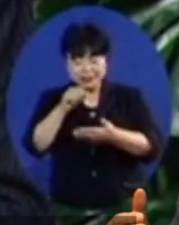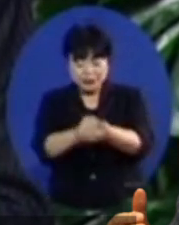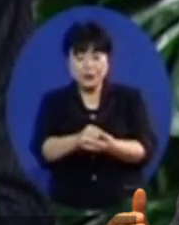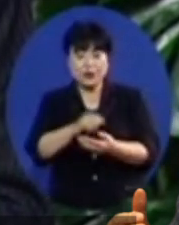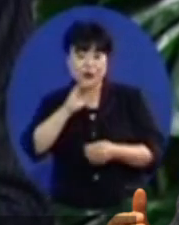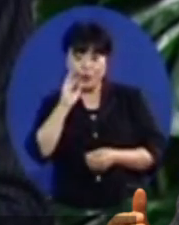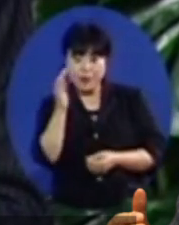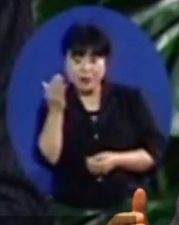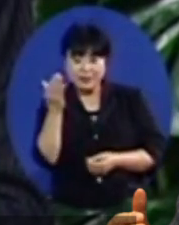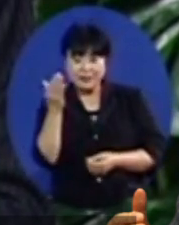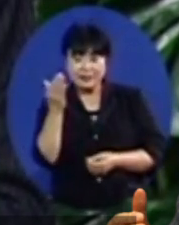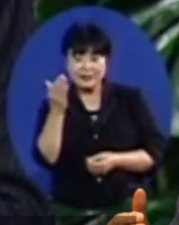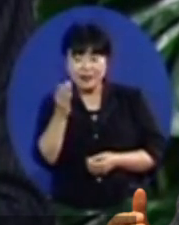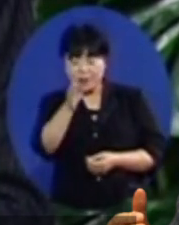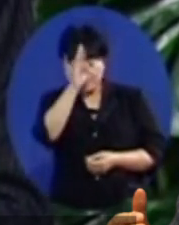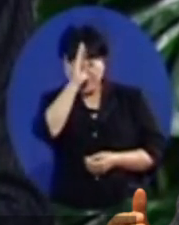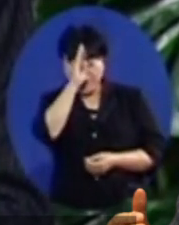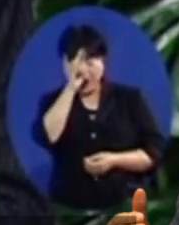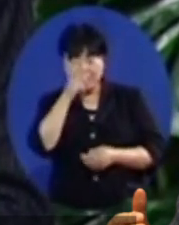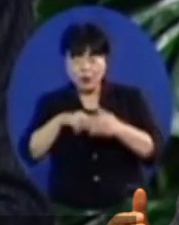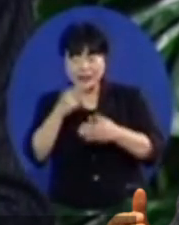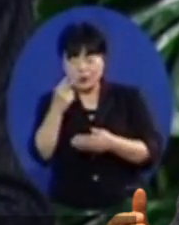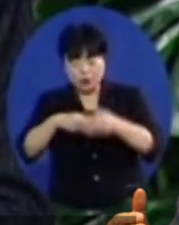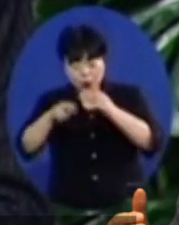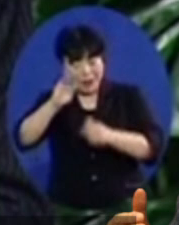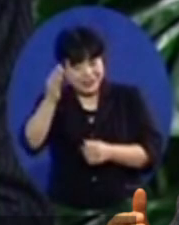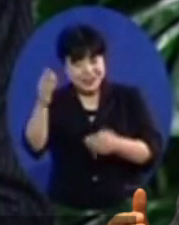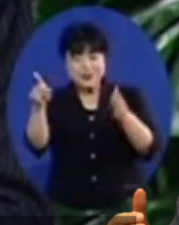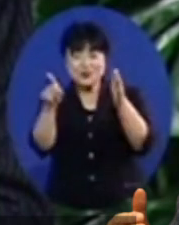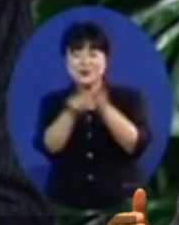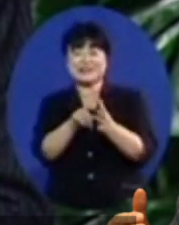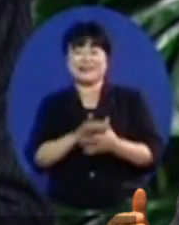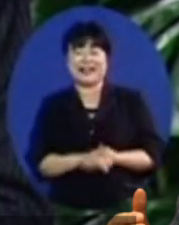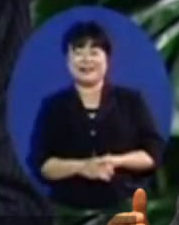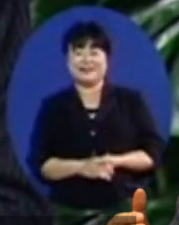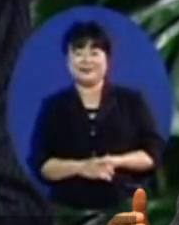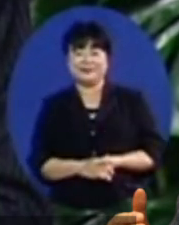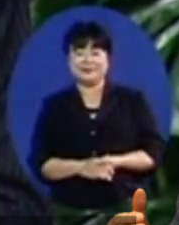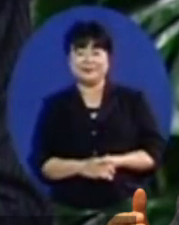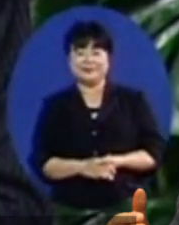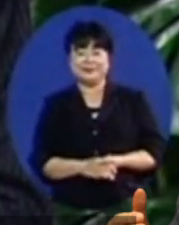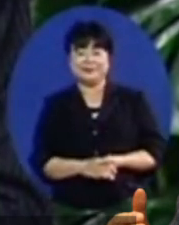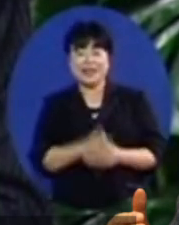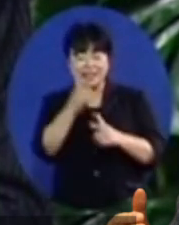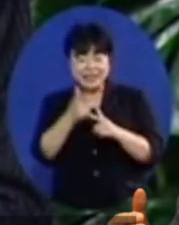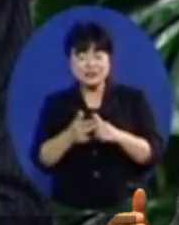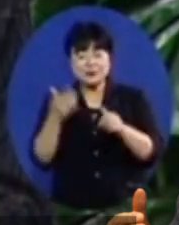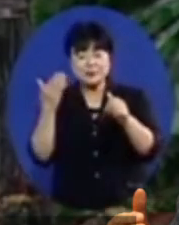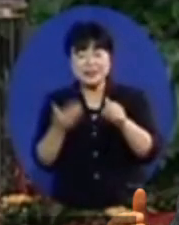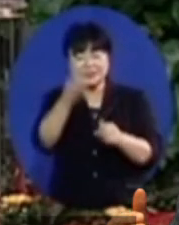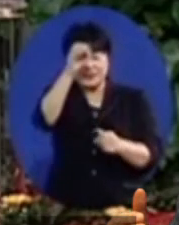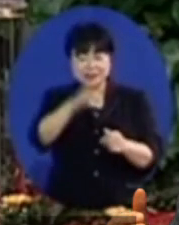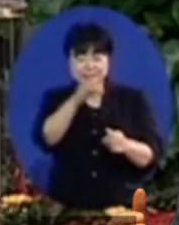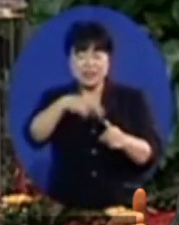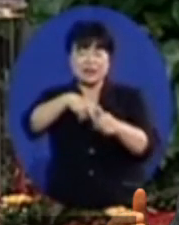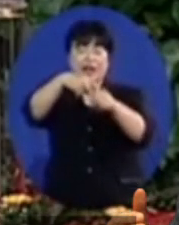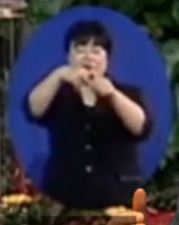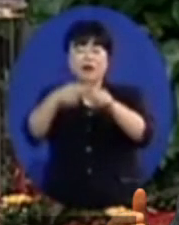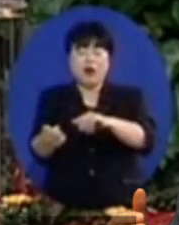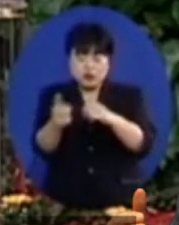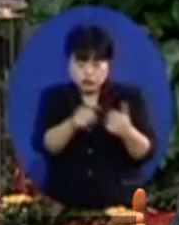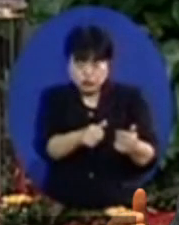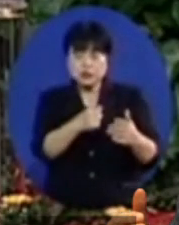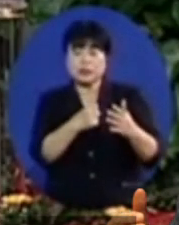있으면 병들이 한 길로 왔다가 일곱 길로 도망을 치고 마는 것입니다. 예수님께서 십자가에 달려